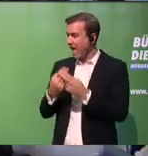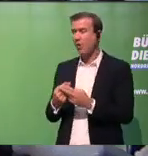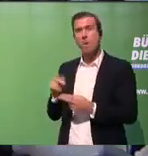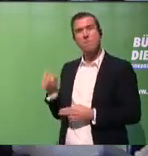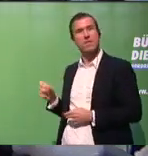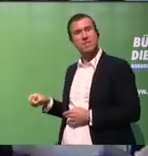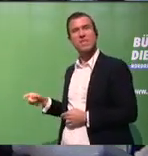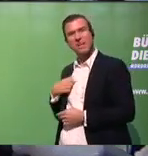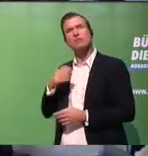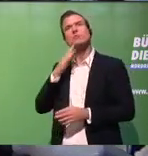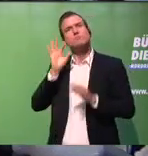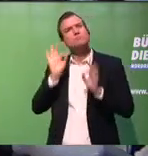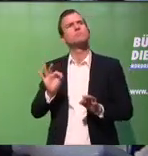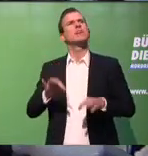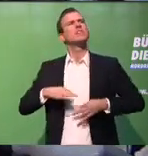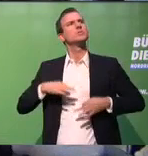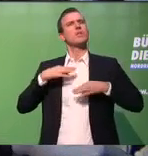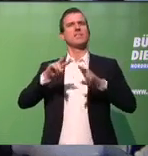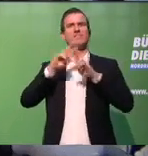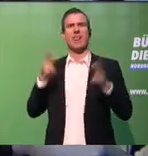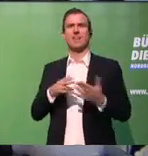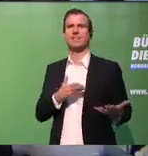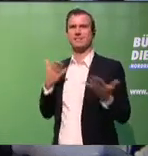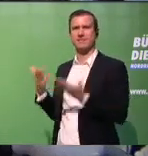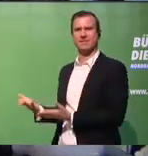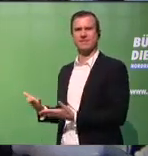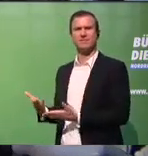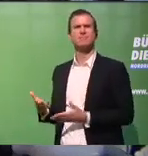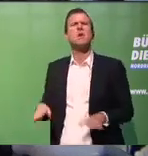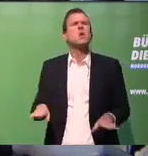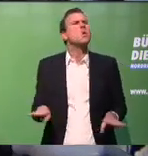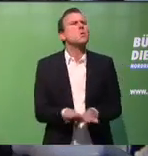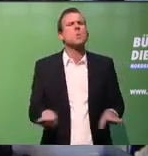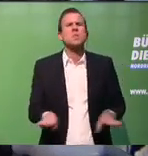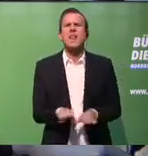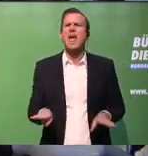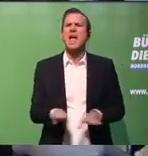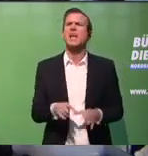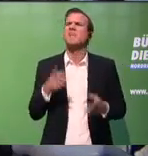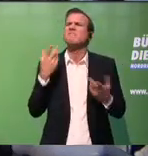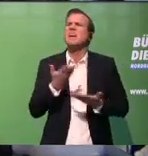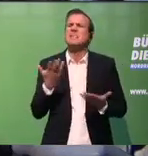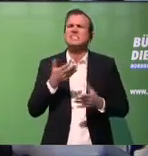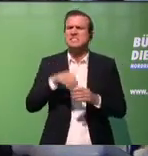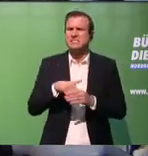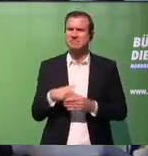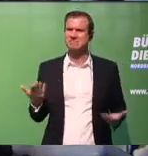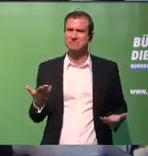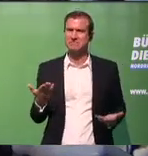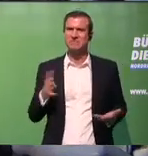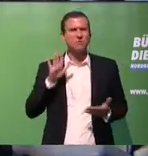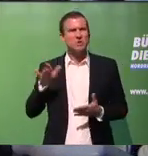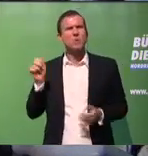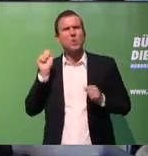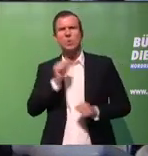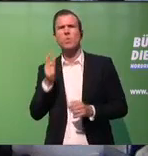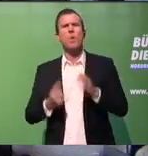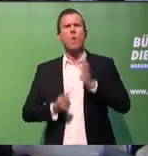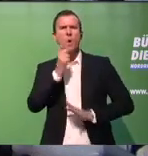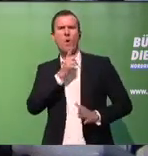gesunde Welt hinterlassen will. Was sind die Grundlagen, also die Werte und Fundamente für diese verantwortungsvolle